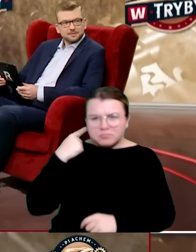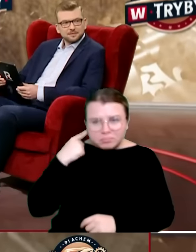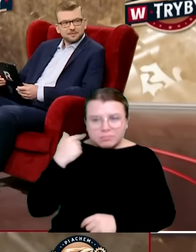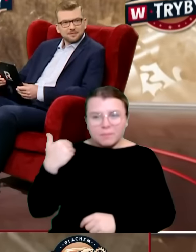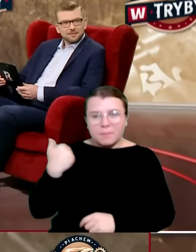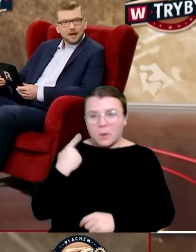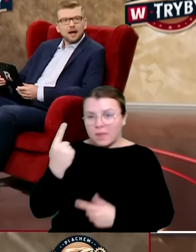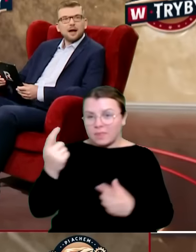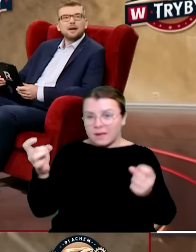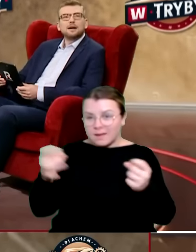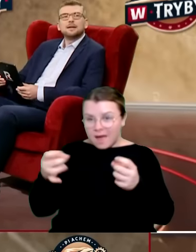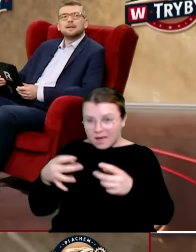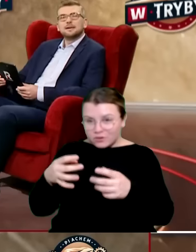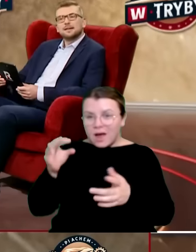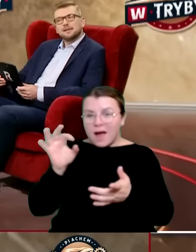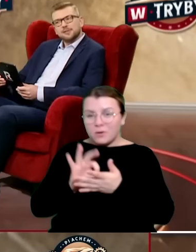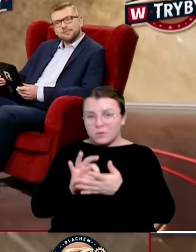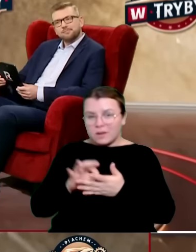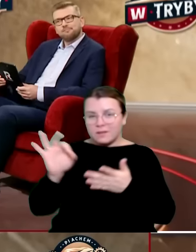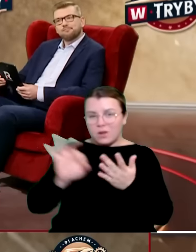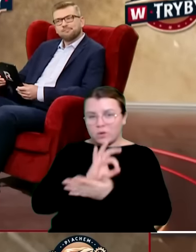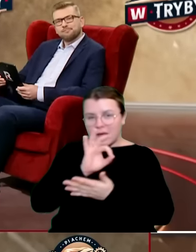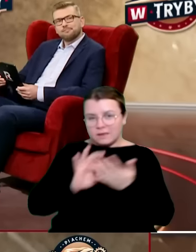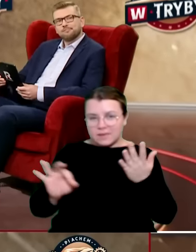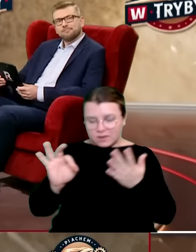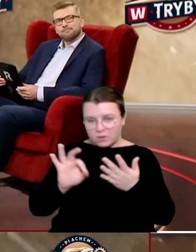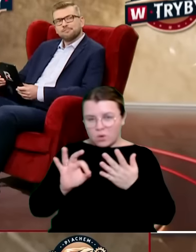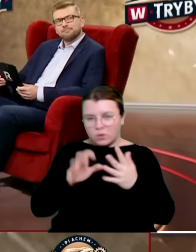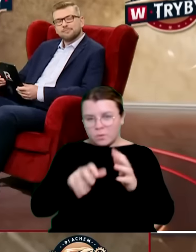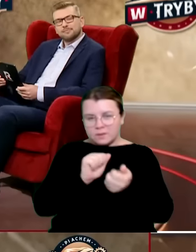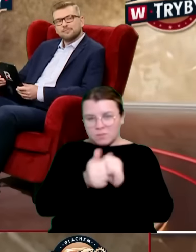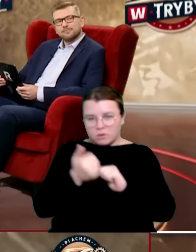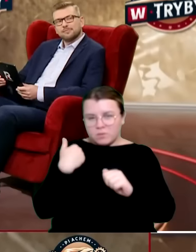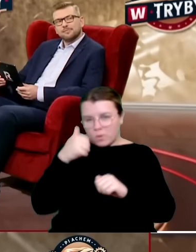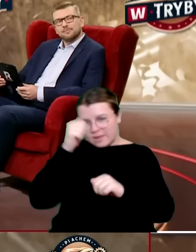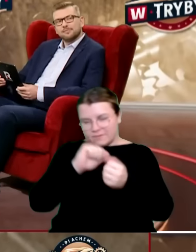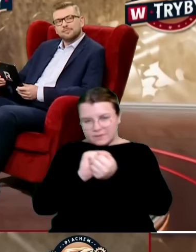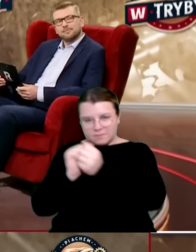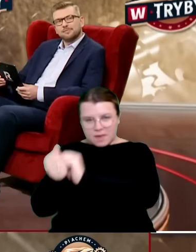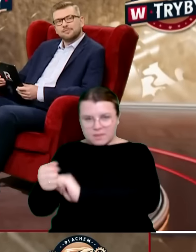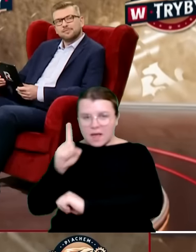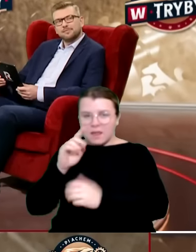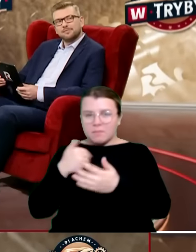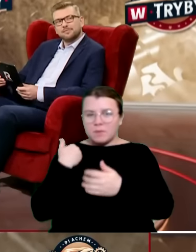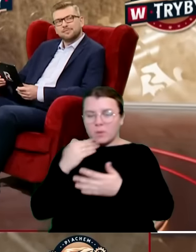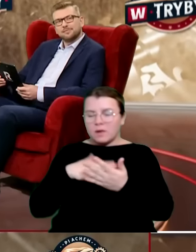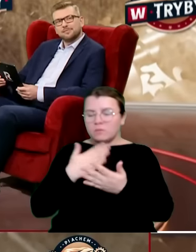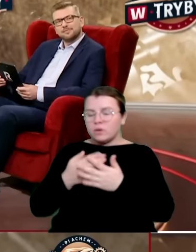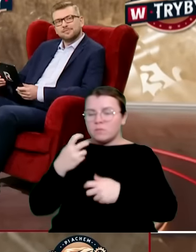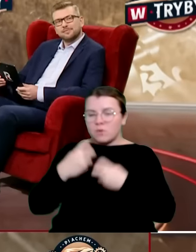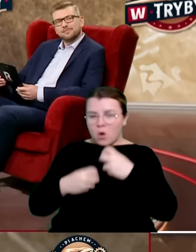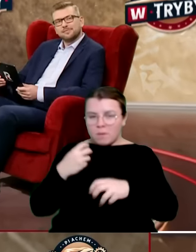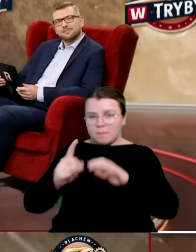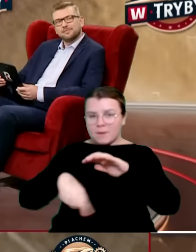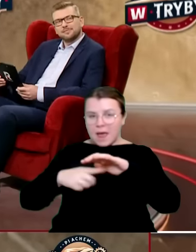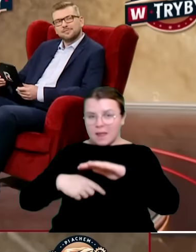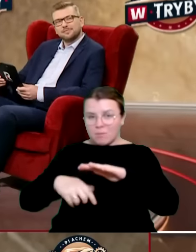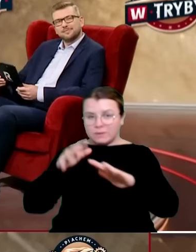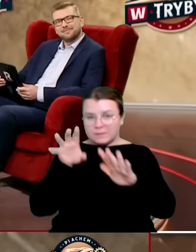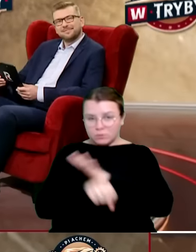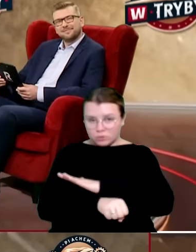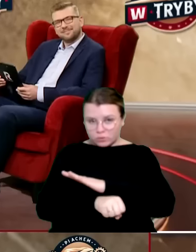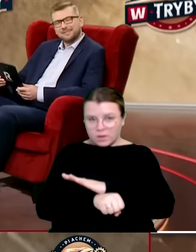ten Totalizator Sportowy, to on nazwę zdaje się chyba zmienił na przestrzeni lat, ale to jak był problem, na przykład pralka się zepsuła, to on poszedł, puścił,